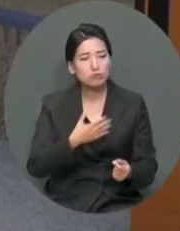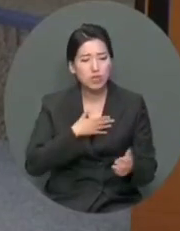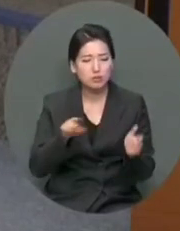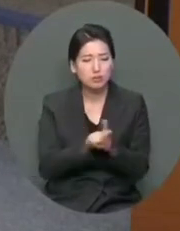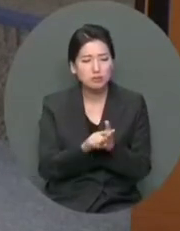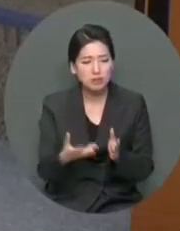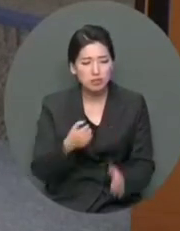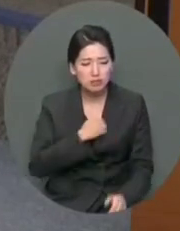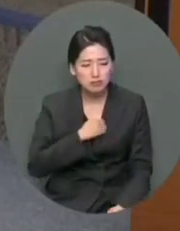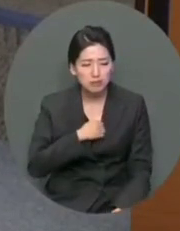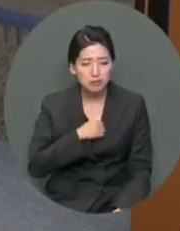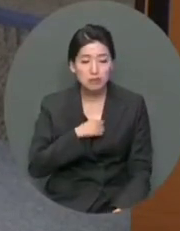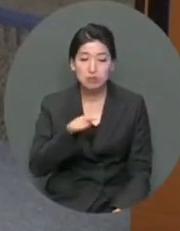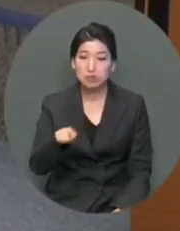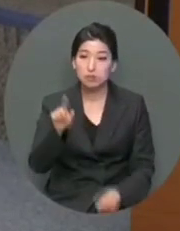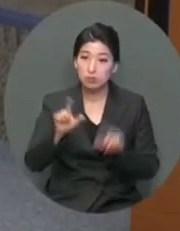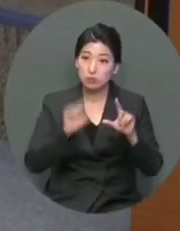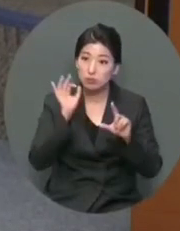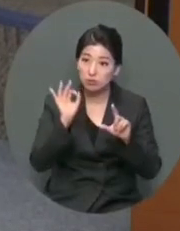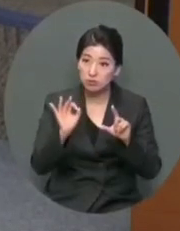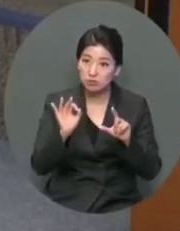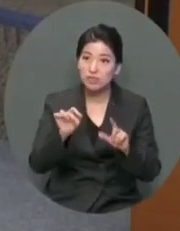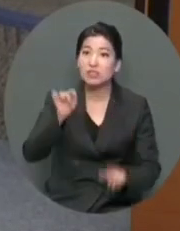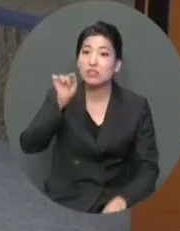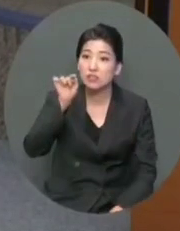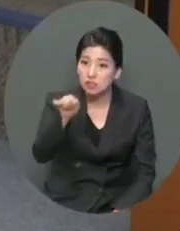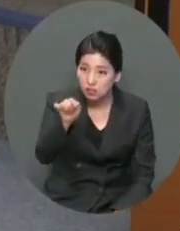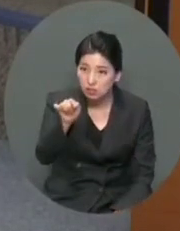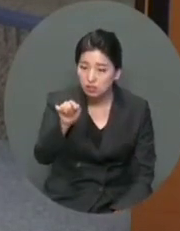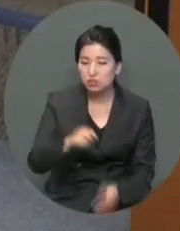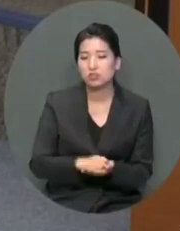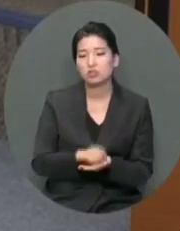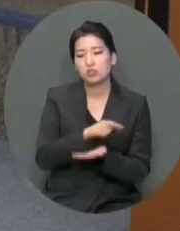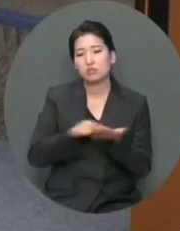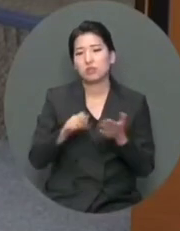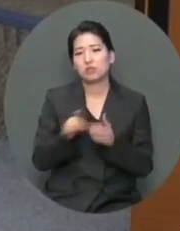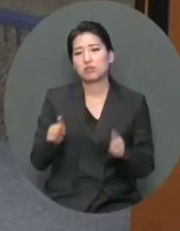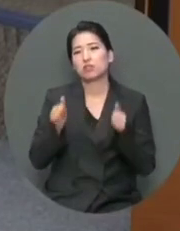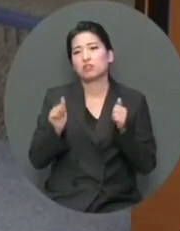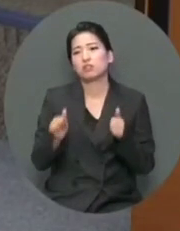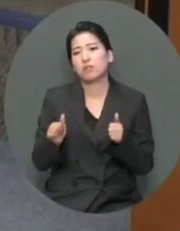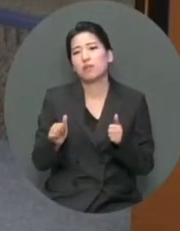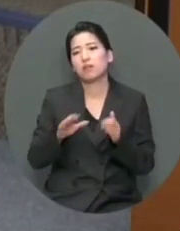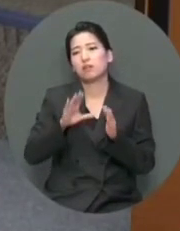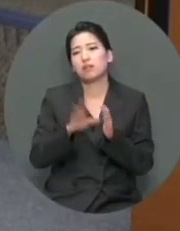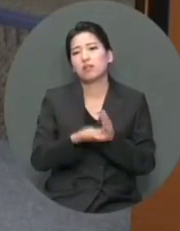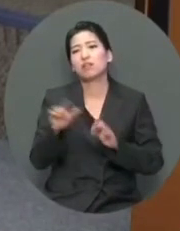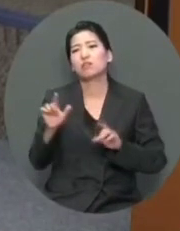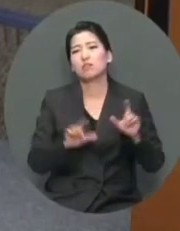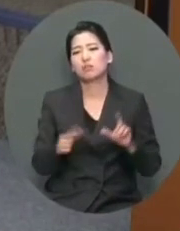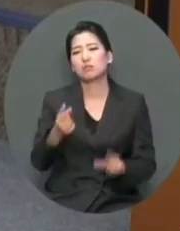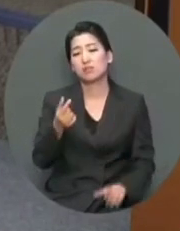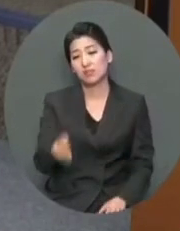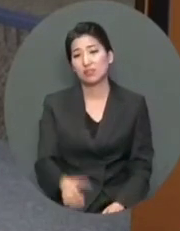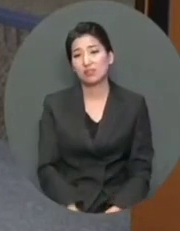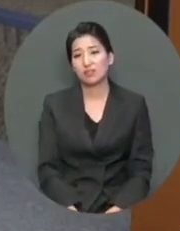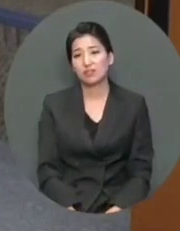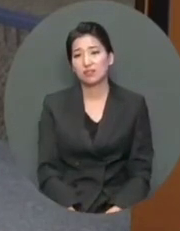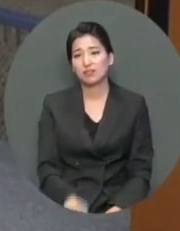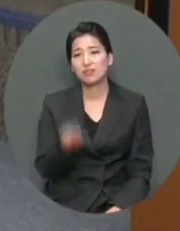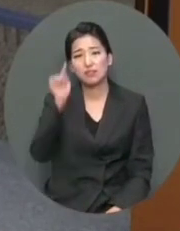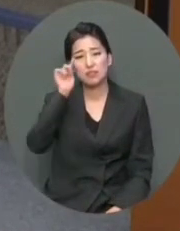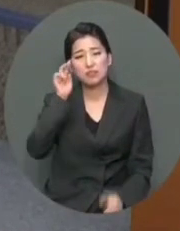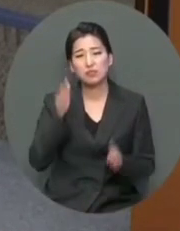청문회 과정이 재판을 받는 당사자의 입장에서 이틀간 경험을 하셨다고